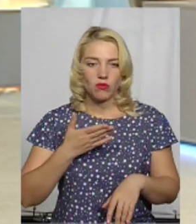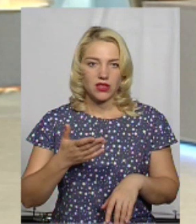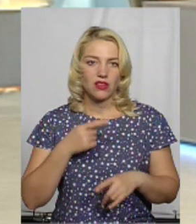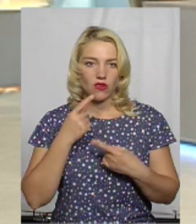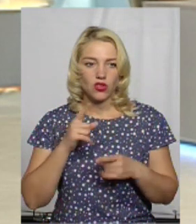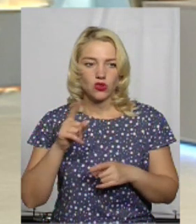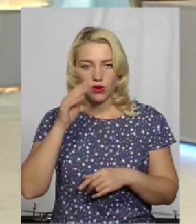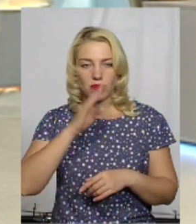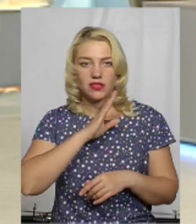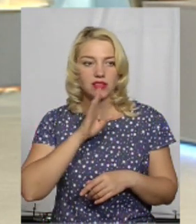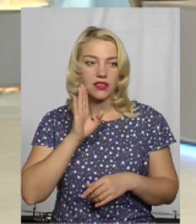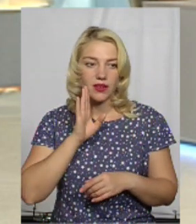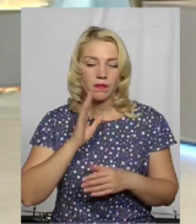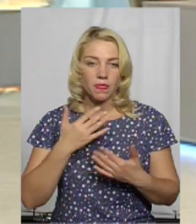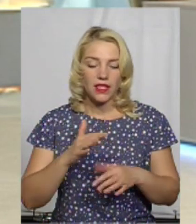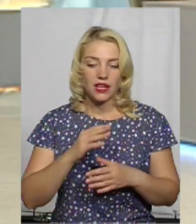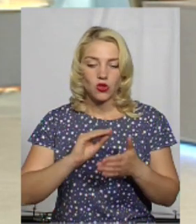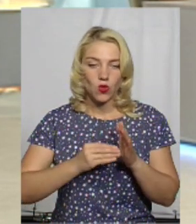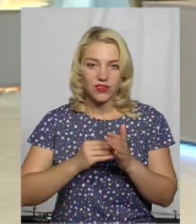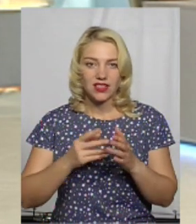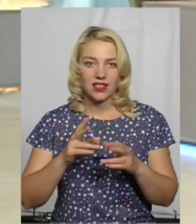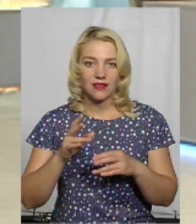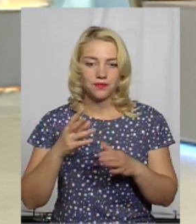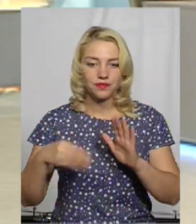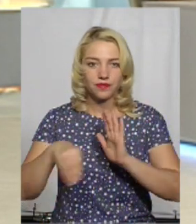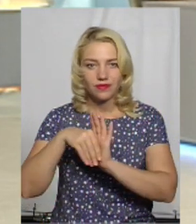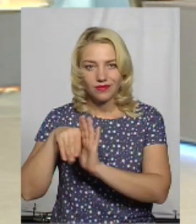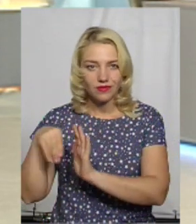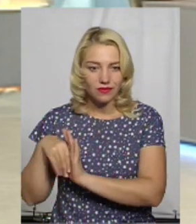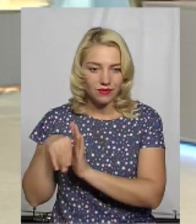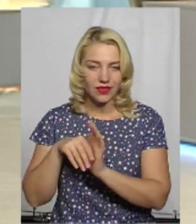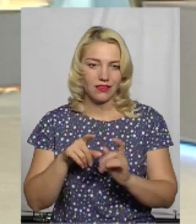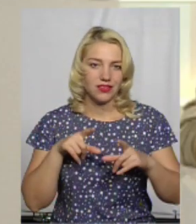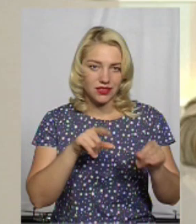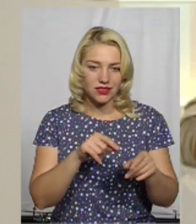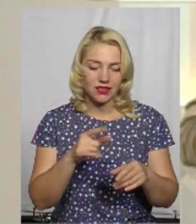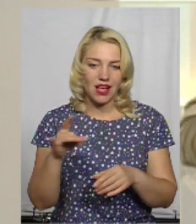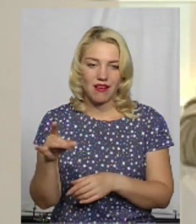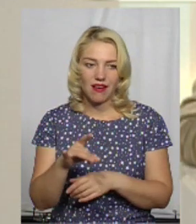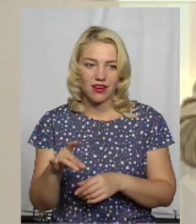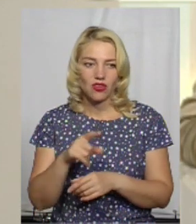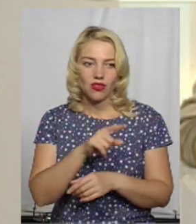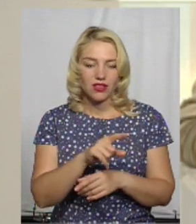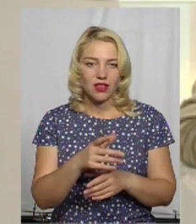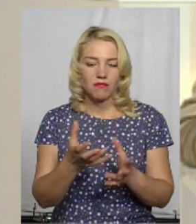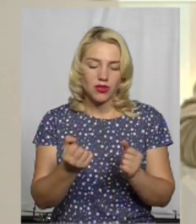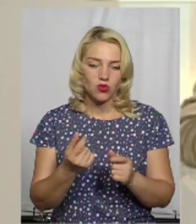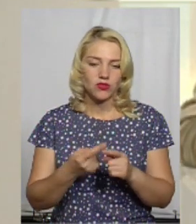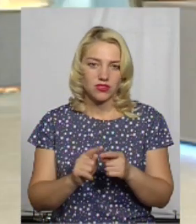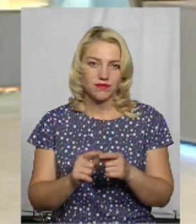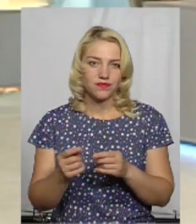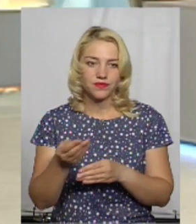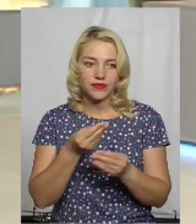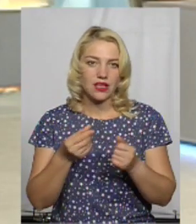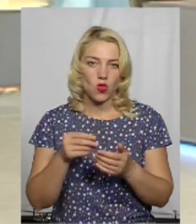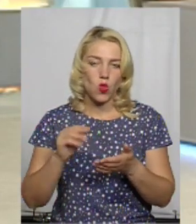що вже батьки беруть такі довідки не зовсім чесним шляхом, їздять в райони і якось там ці довідки беруть. Чи